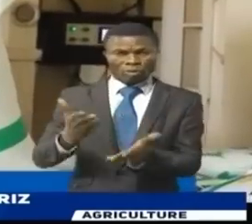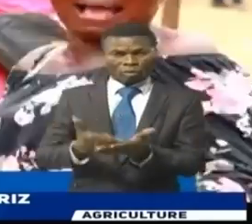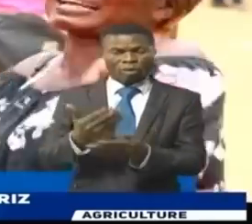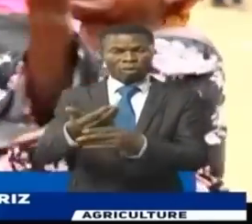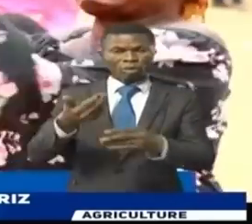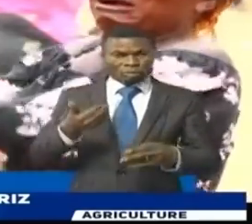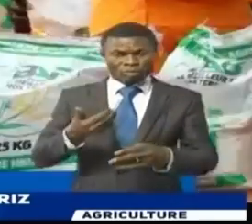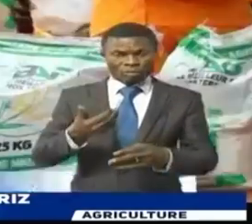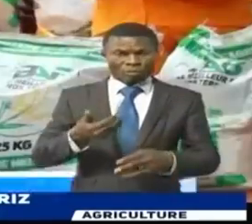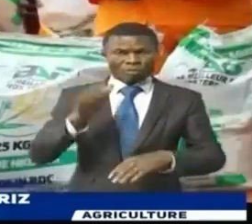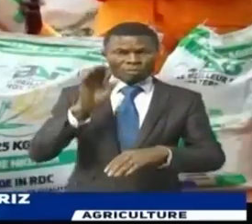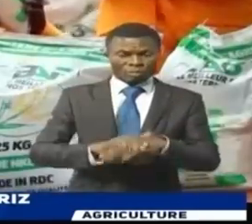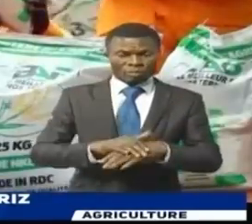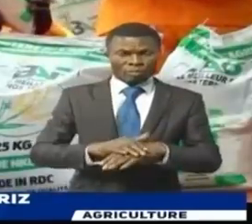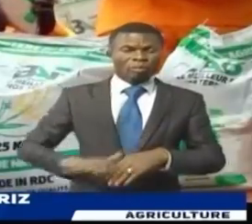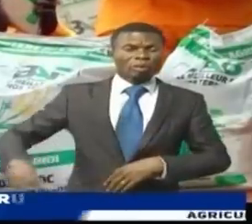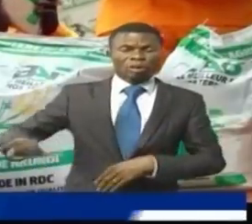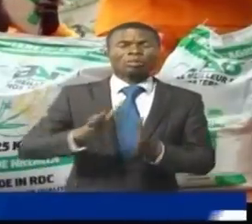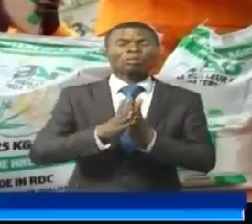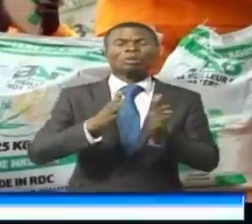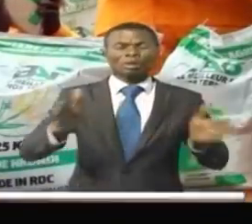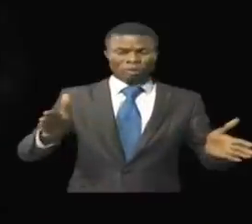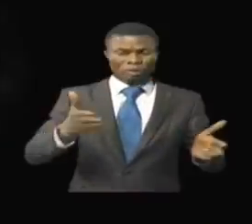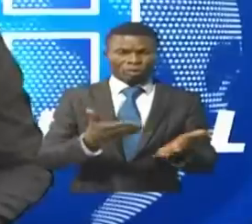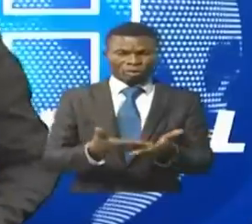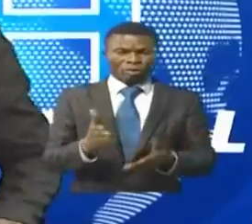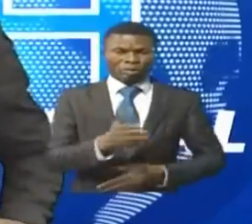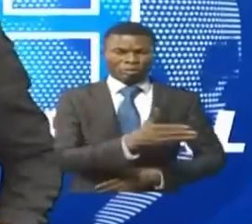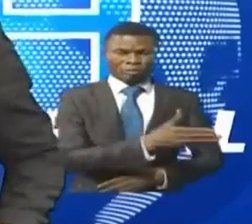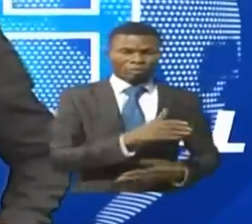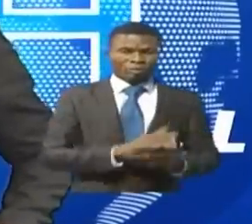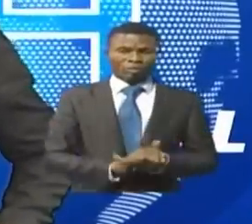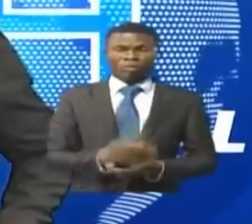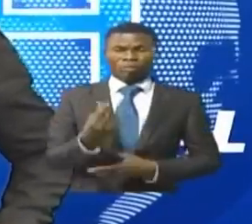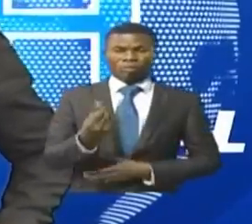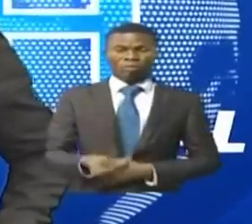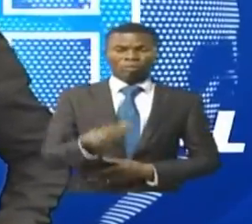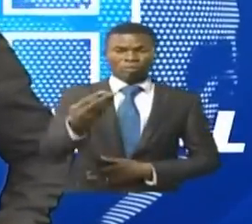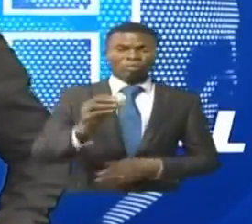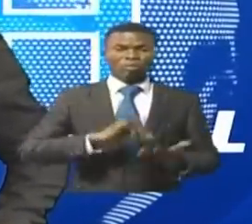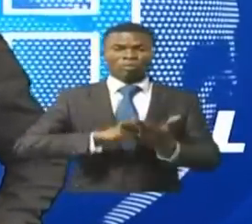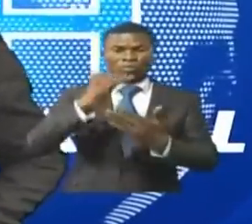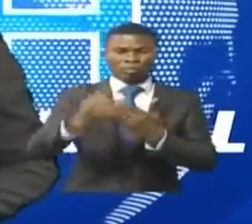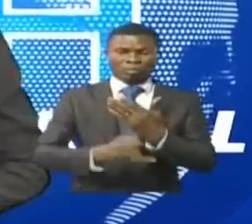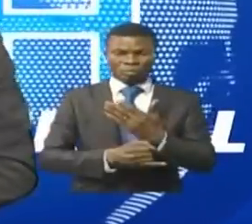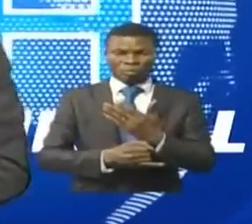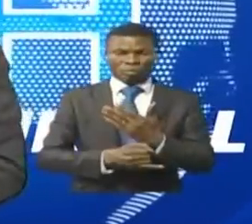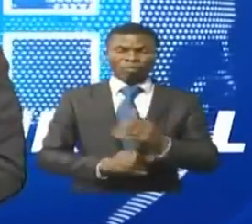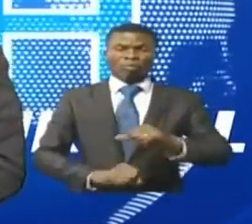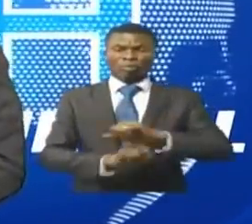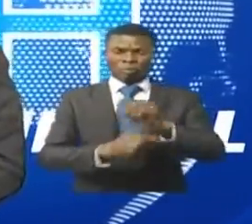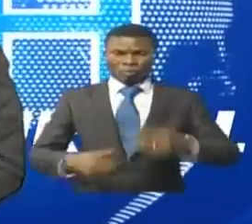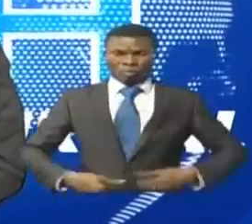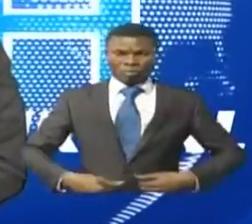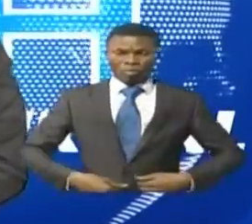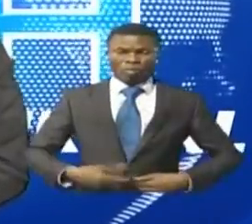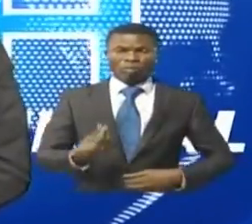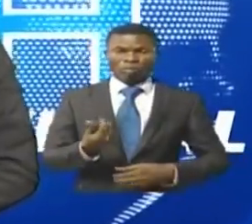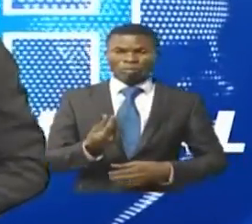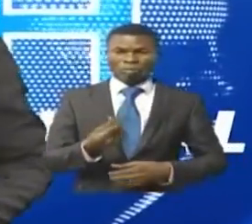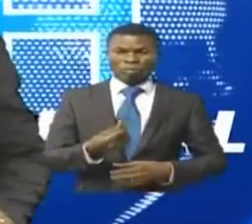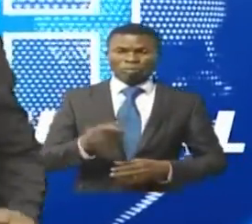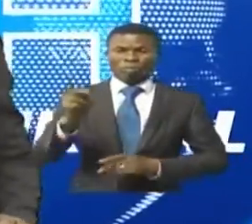avant découvrir l'ensemble du territoire national. Financement des projets portés par la jeunesse, les fonds de garantie